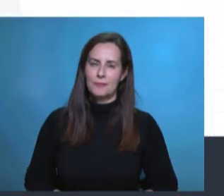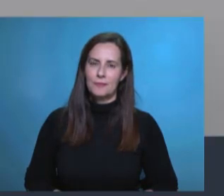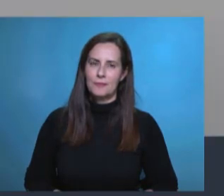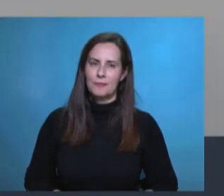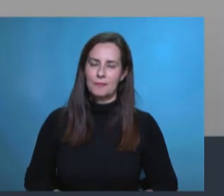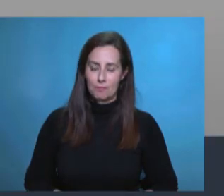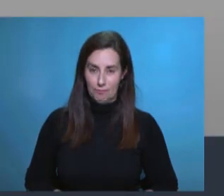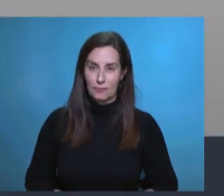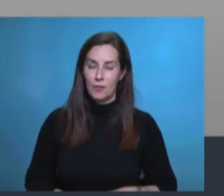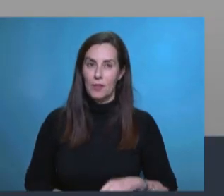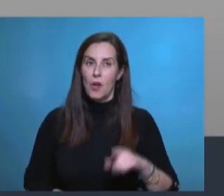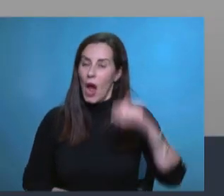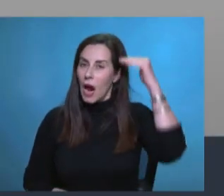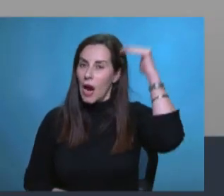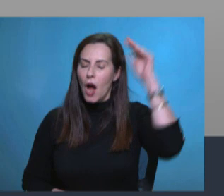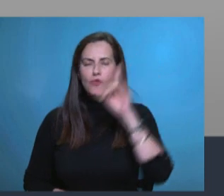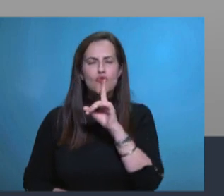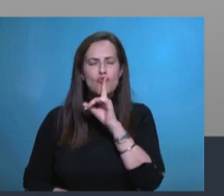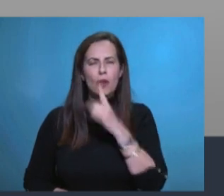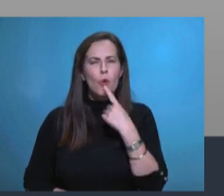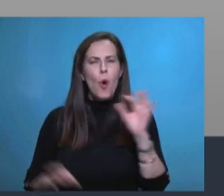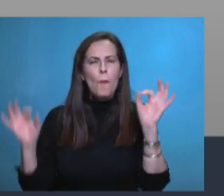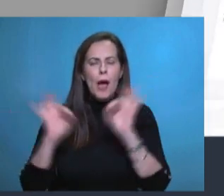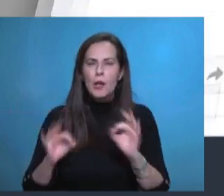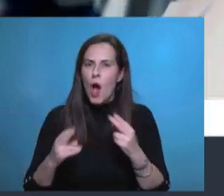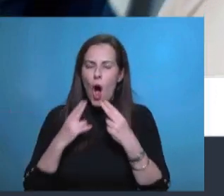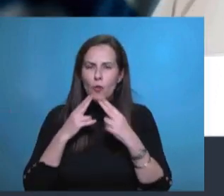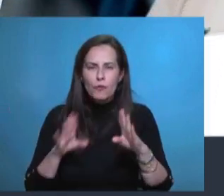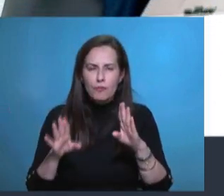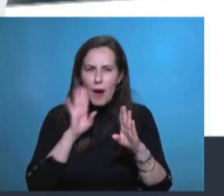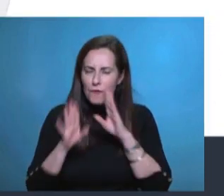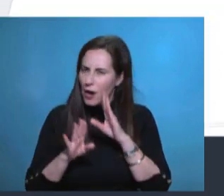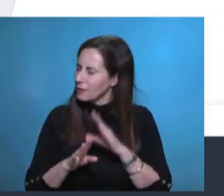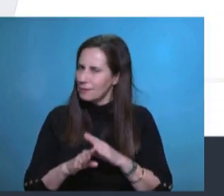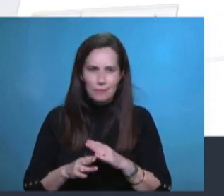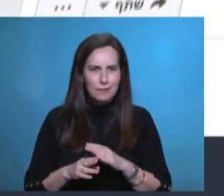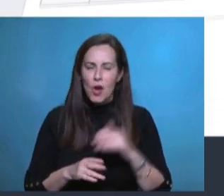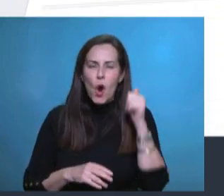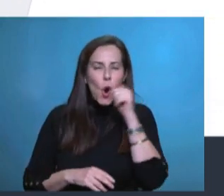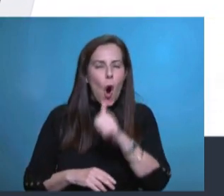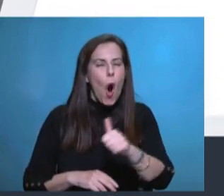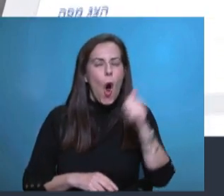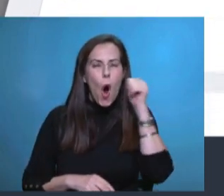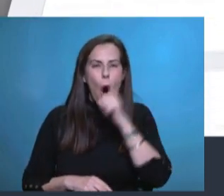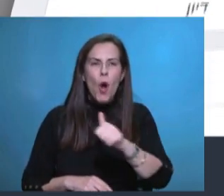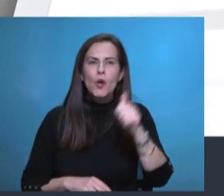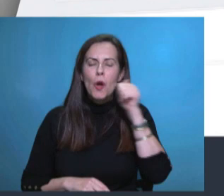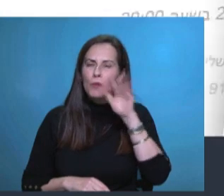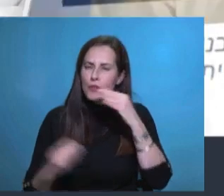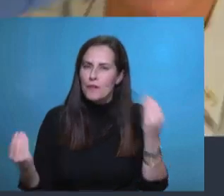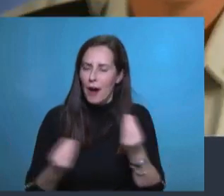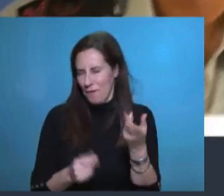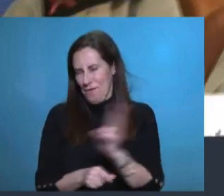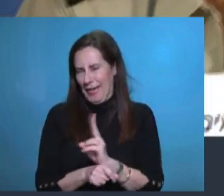בזמן שבני גנץ שומר על זכות השתיקה, התגובות ברשת בהחלט לא. מדי יום צצים עוד ועוד אירועים פיקטיביים